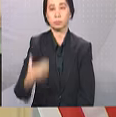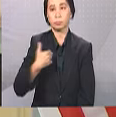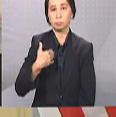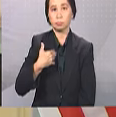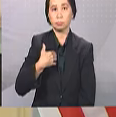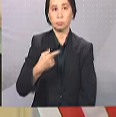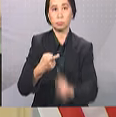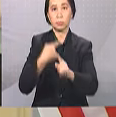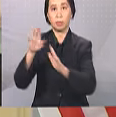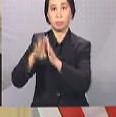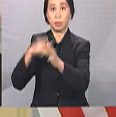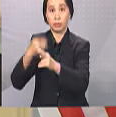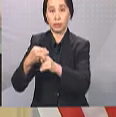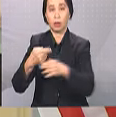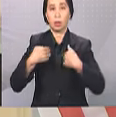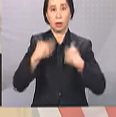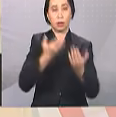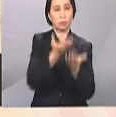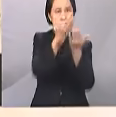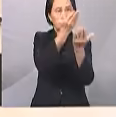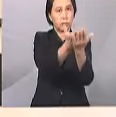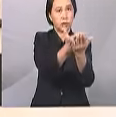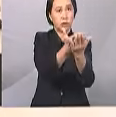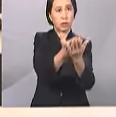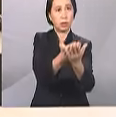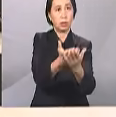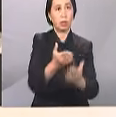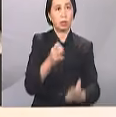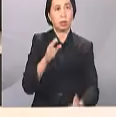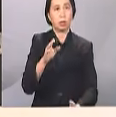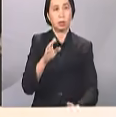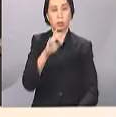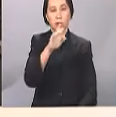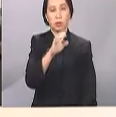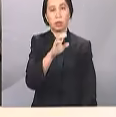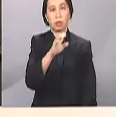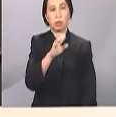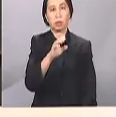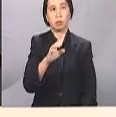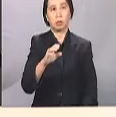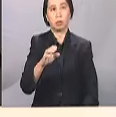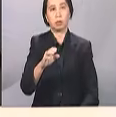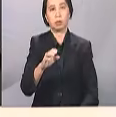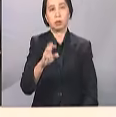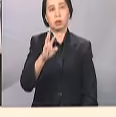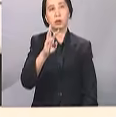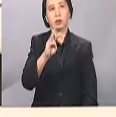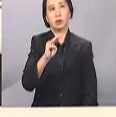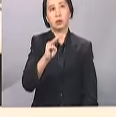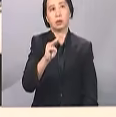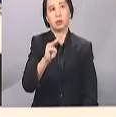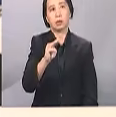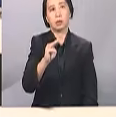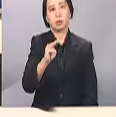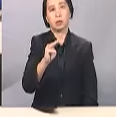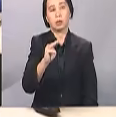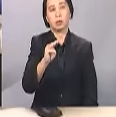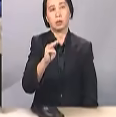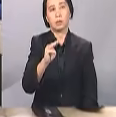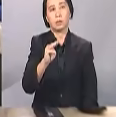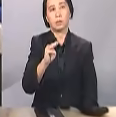Saya Bakia pada bernama. Ada cadangan bahawa apps MySejahtera wajib diturunkan, dimuat turun oleh semua rakyat Malaysia